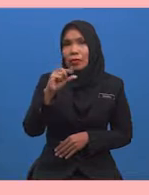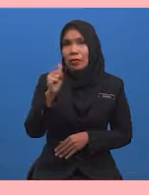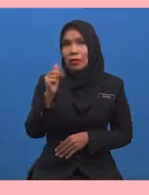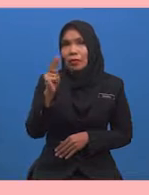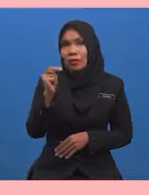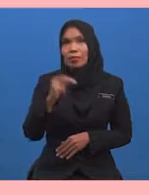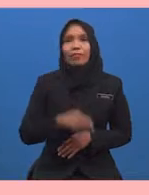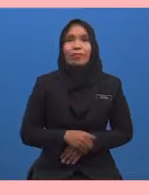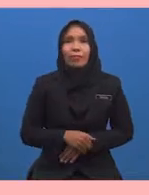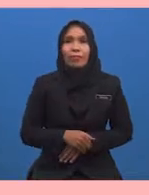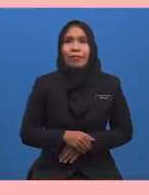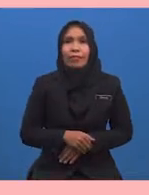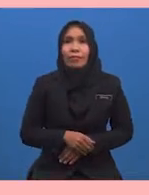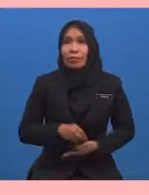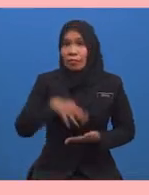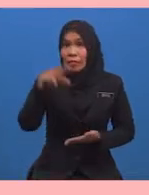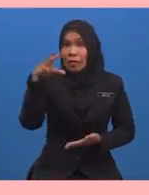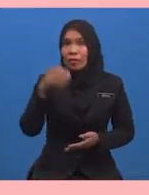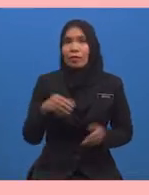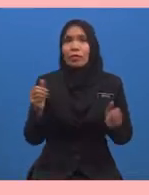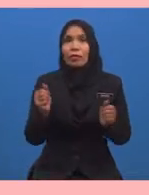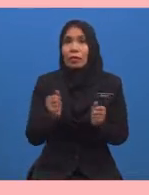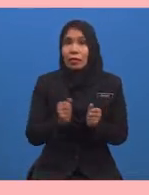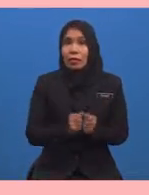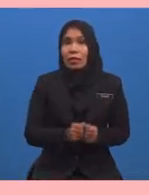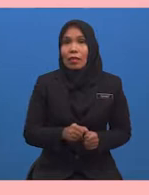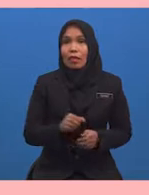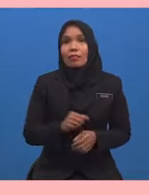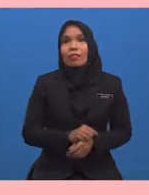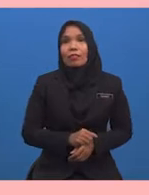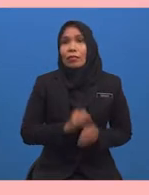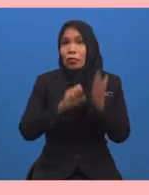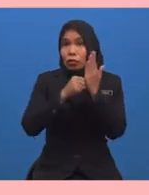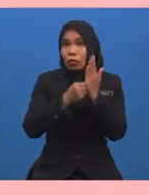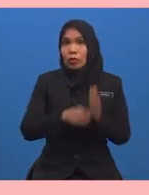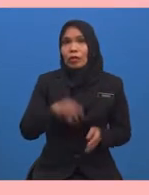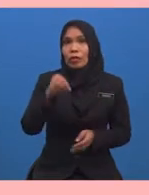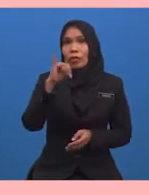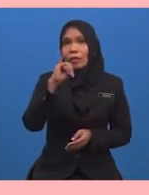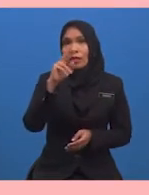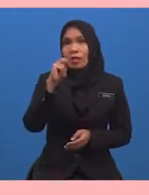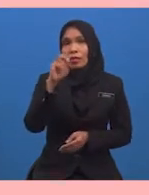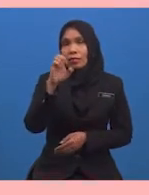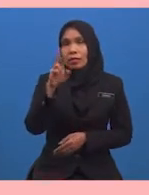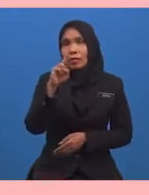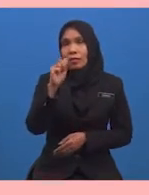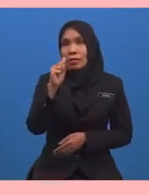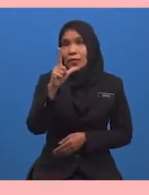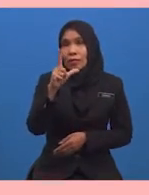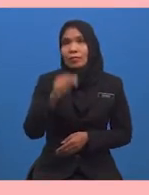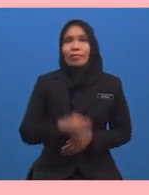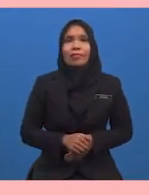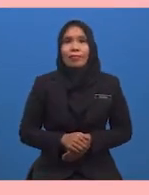dengan sumber mineral seperti petroleum dan gas asli. Sumber ini terdapat di